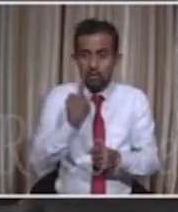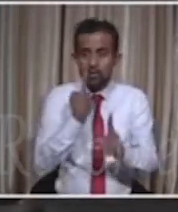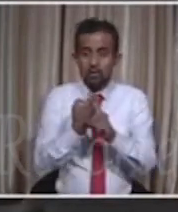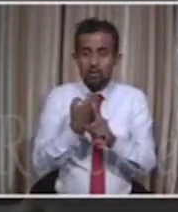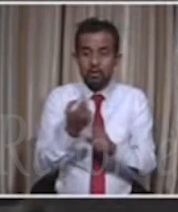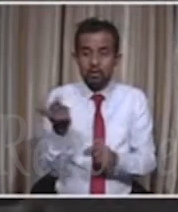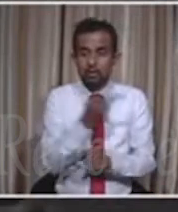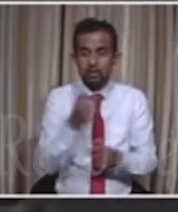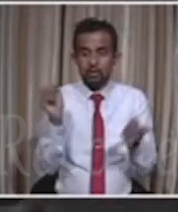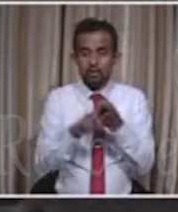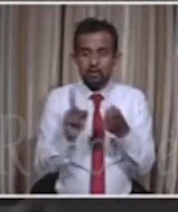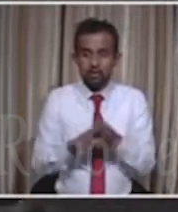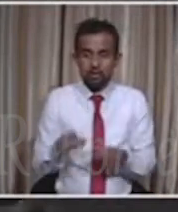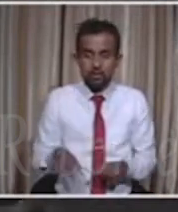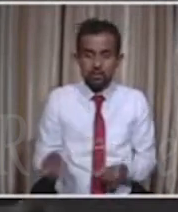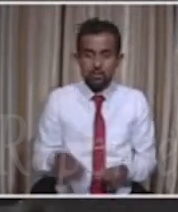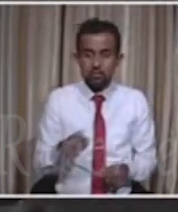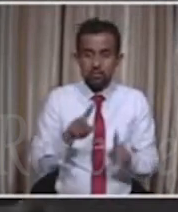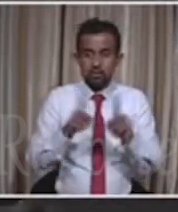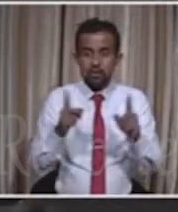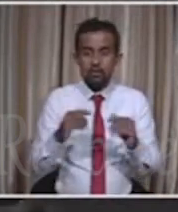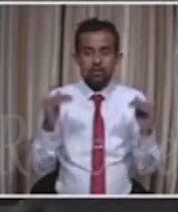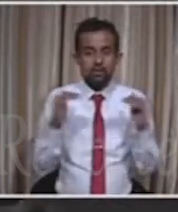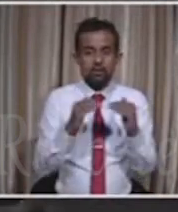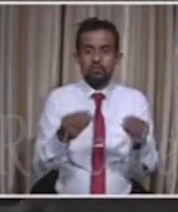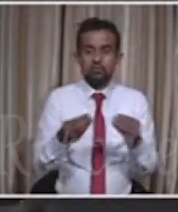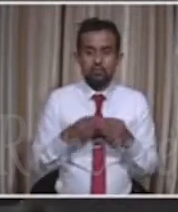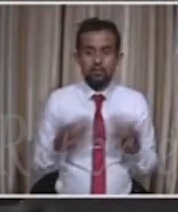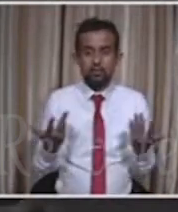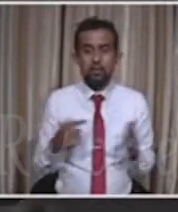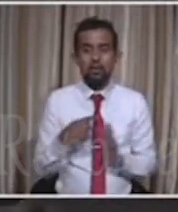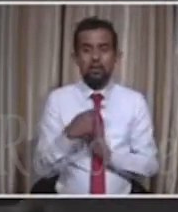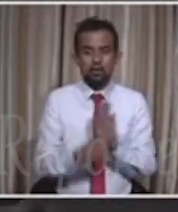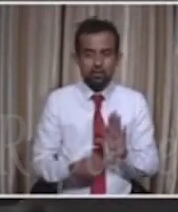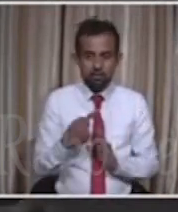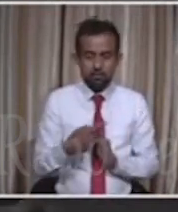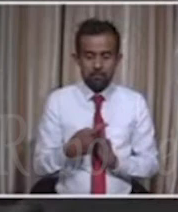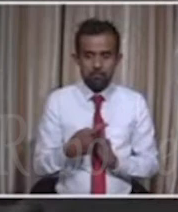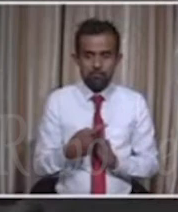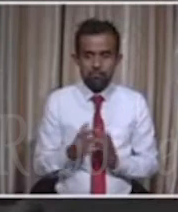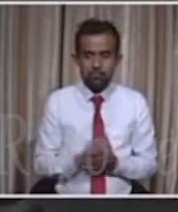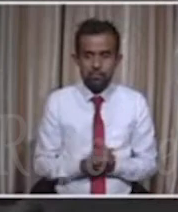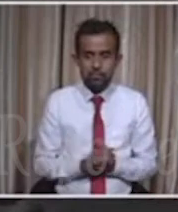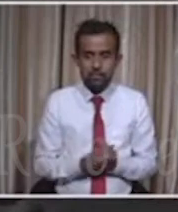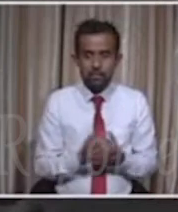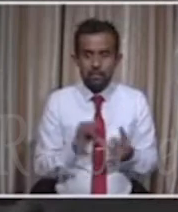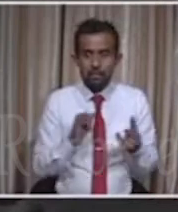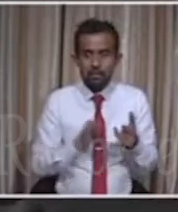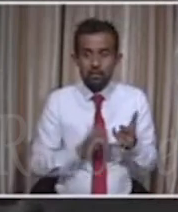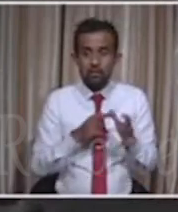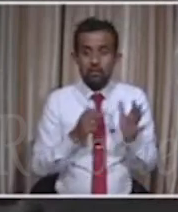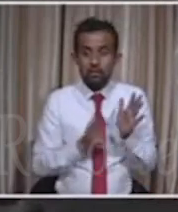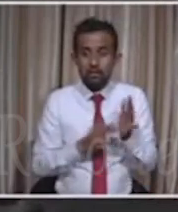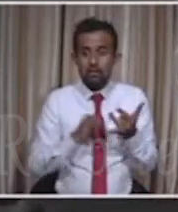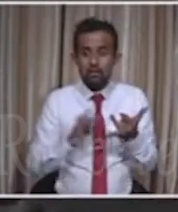ගෝටාගම් දෙකට ගහලා අදට දවස් 10යි තවම යුක්තිය ඉටු වෙච්ච නැති රටක් මේක සන්සු යුද කලාවේ කිව්වා